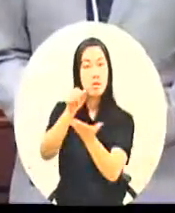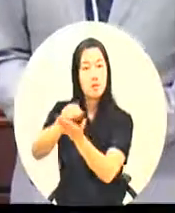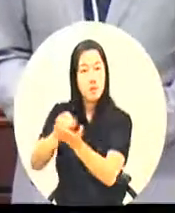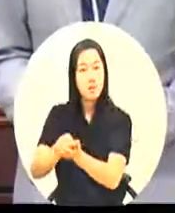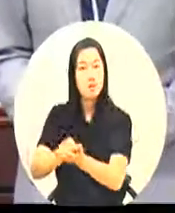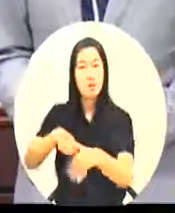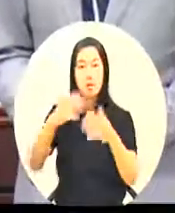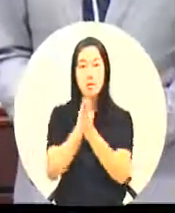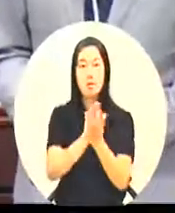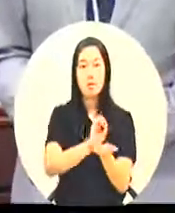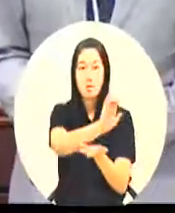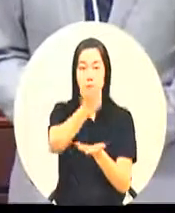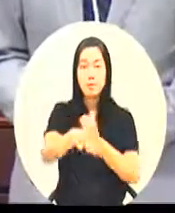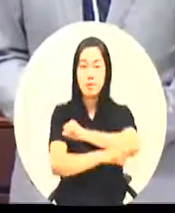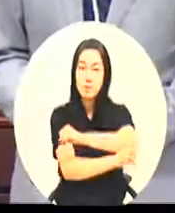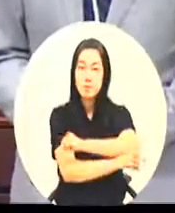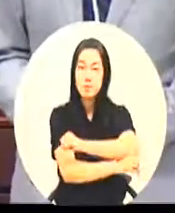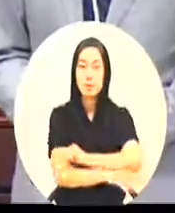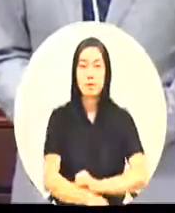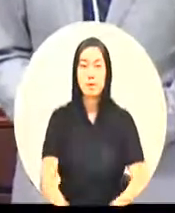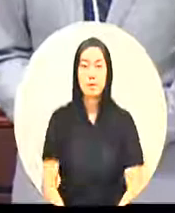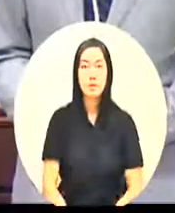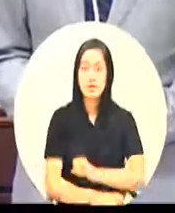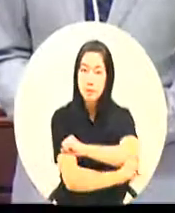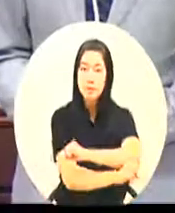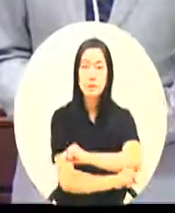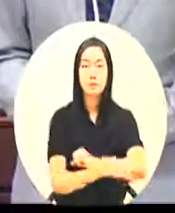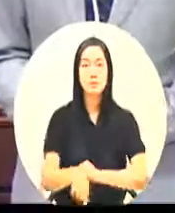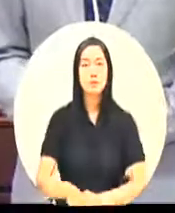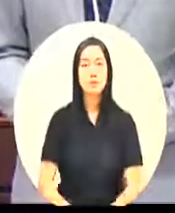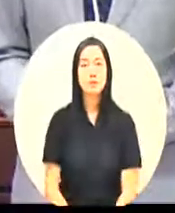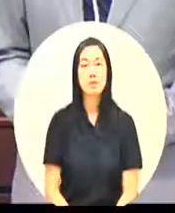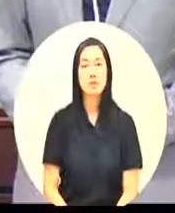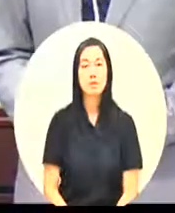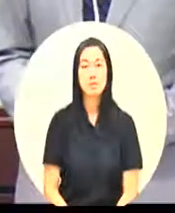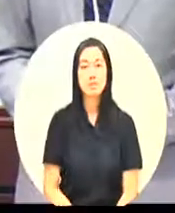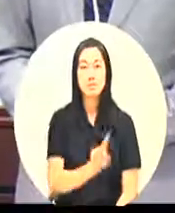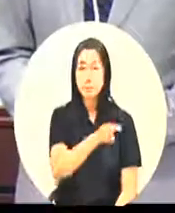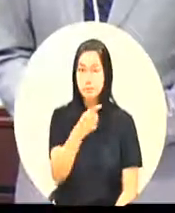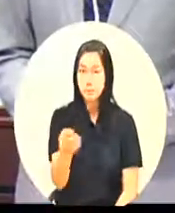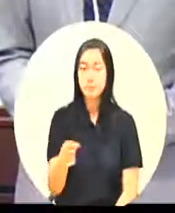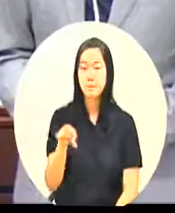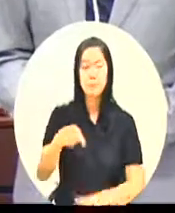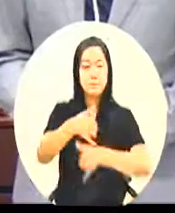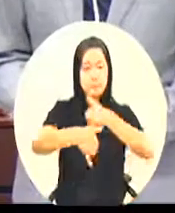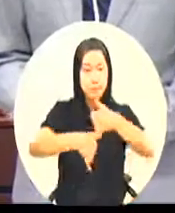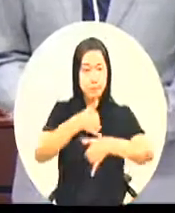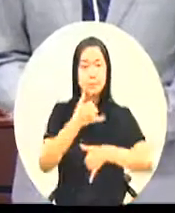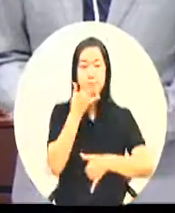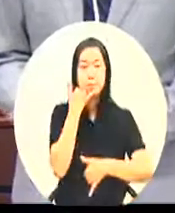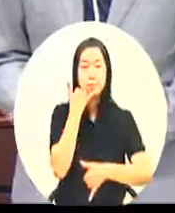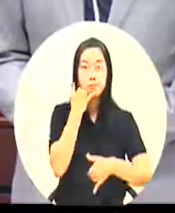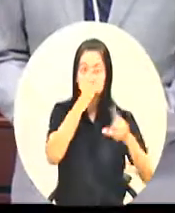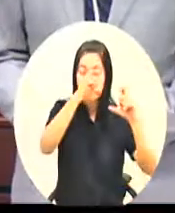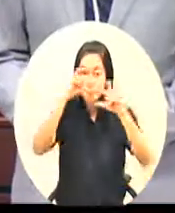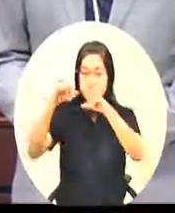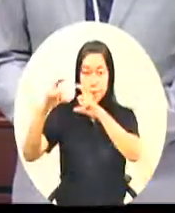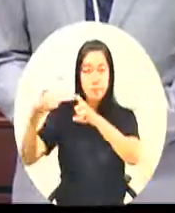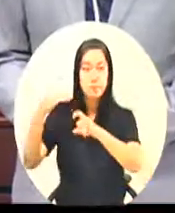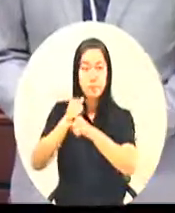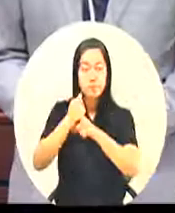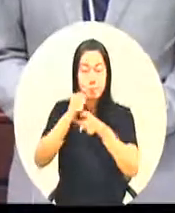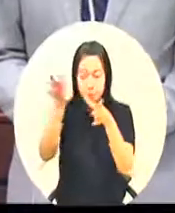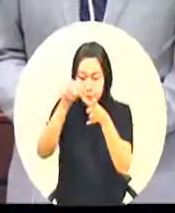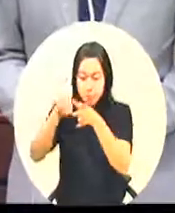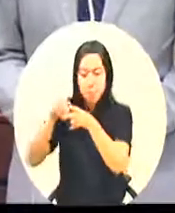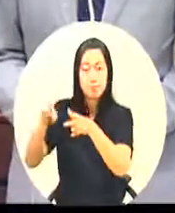这是最根本的。那其次呢，我们将会为整个这个活动呢来拍摄一支 CF， 然后在电子通